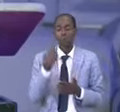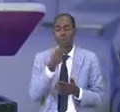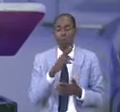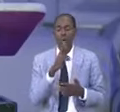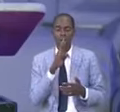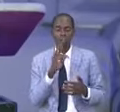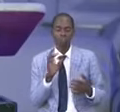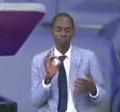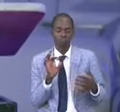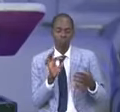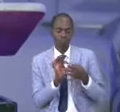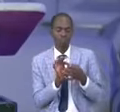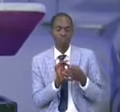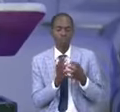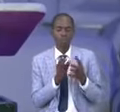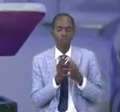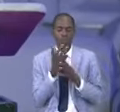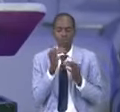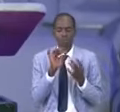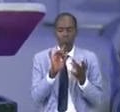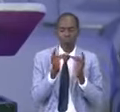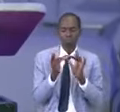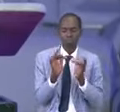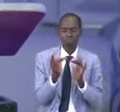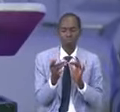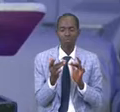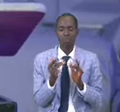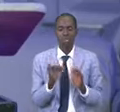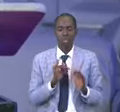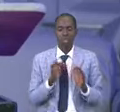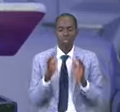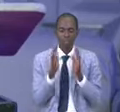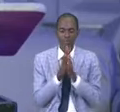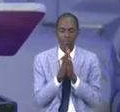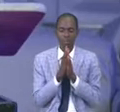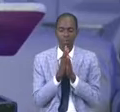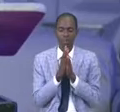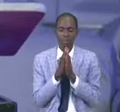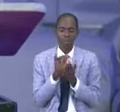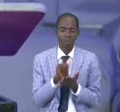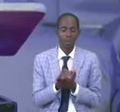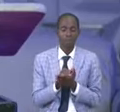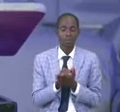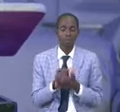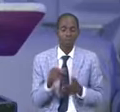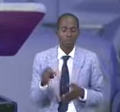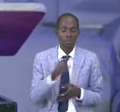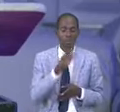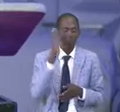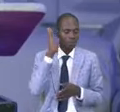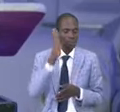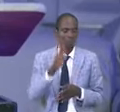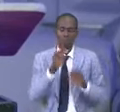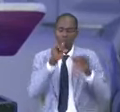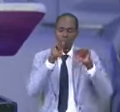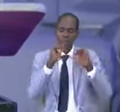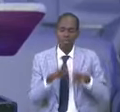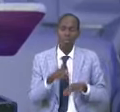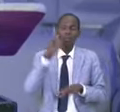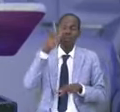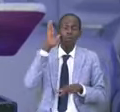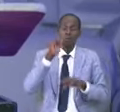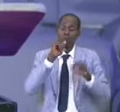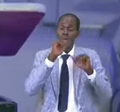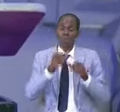ceux qui sont connectés de par le monde je prie que tu bénisses chacun et que